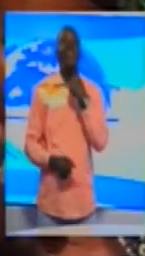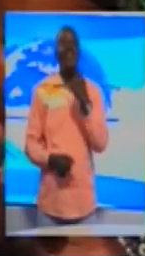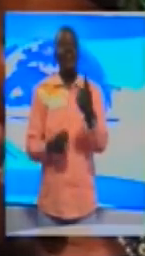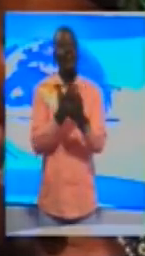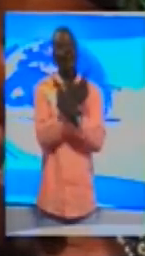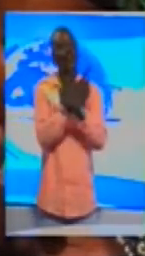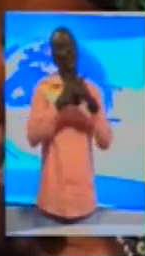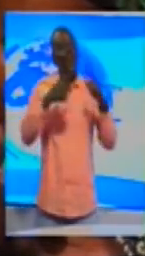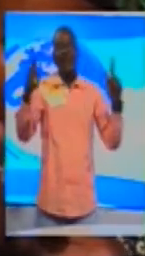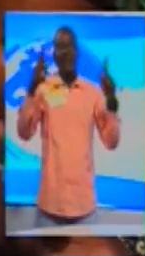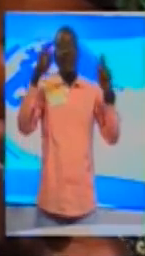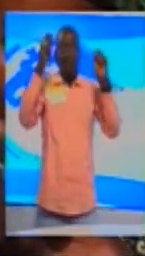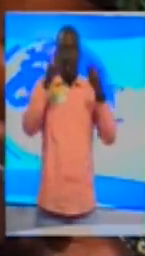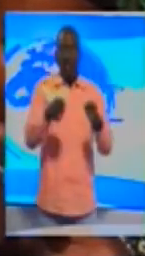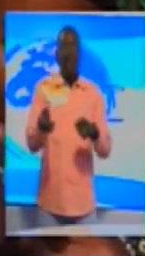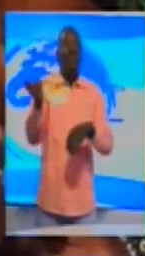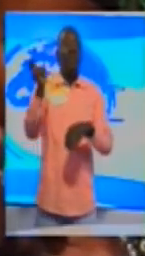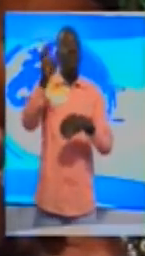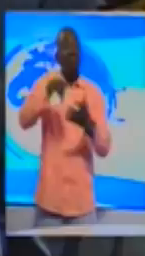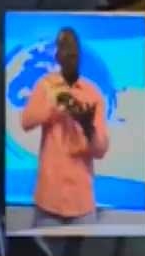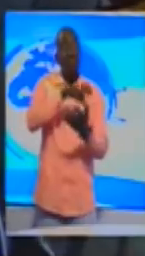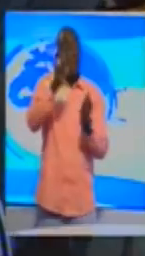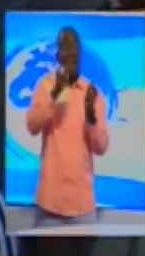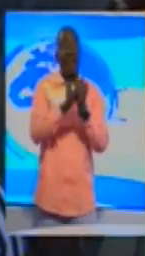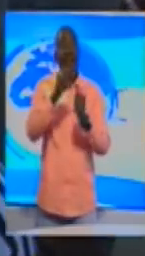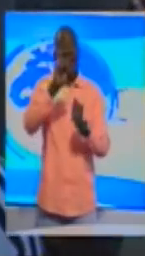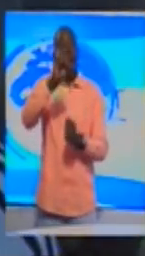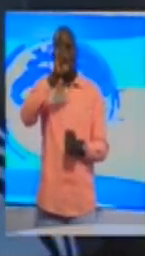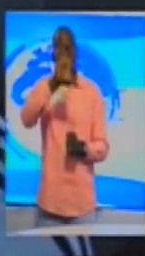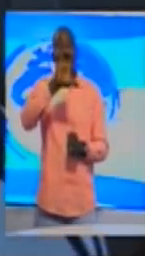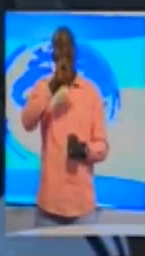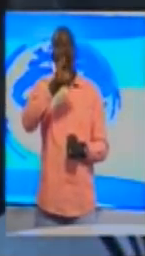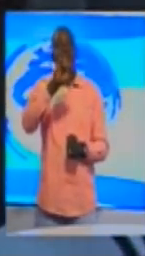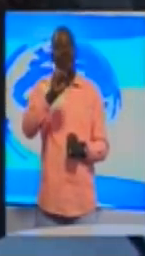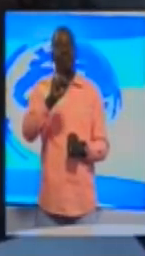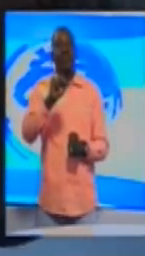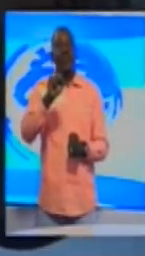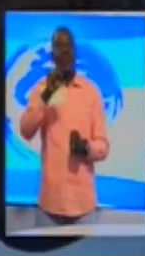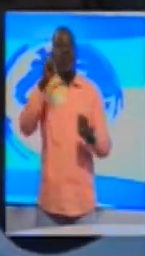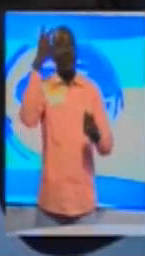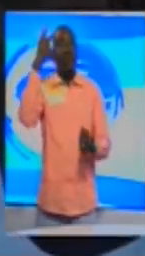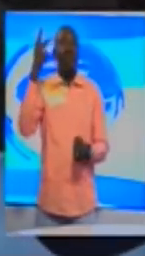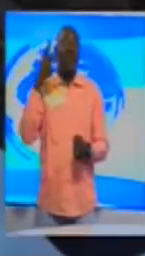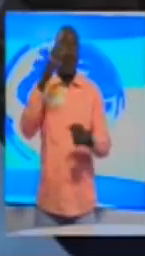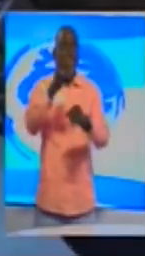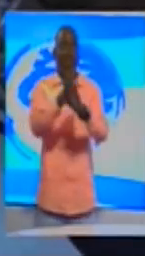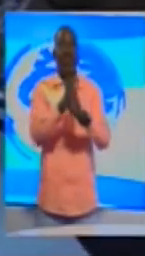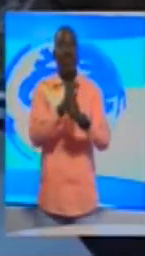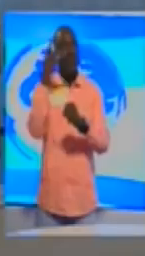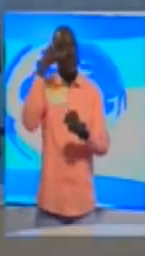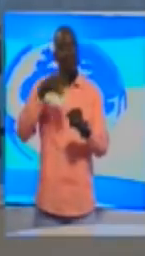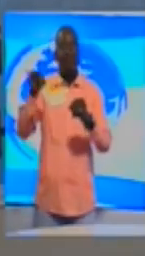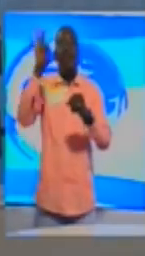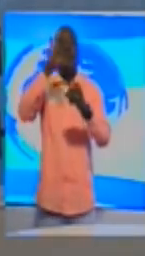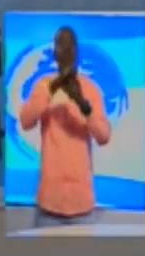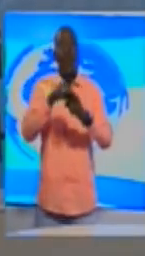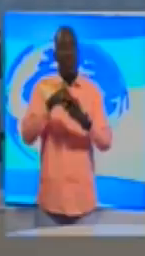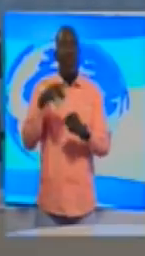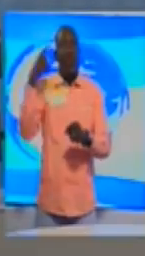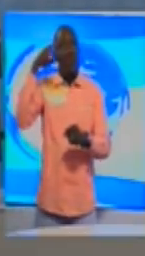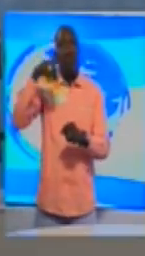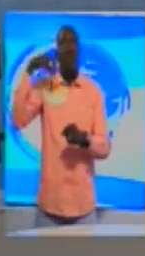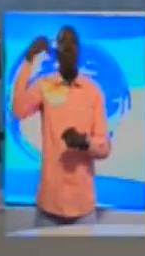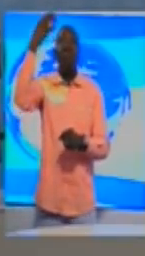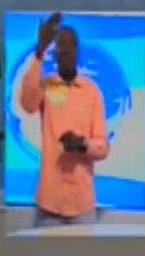libéralisme, on ne peut pas le dissocier du socialisme. Les parents veulent remporter le grand nombre de suffrages pour les échéances électorales